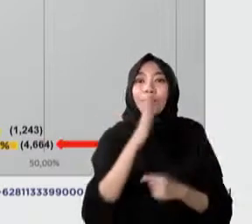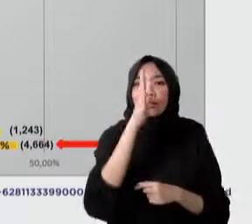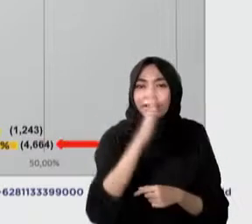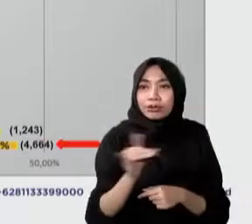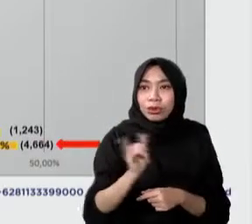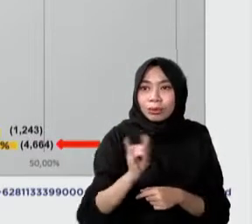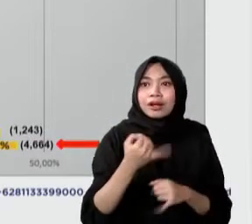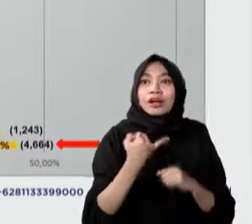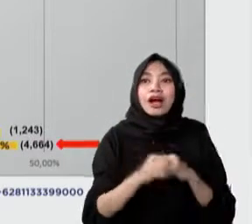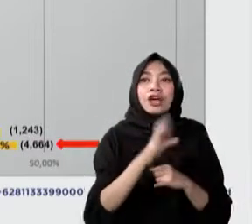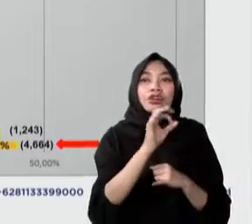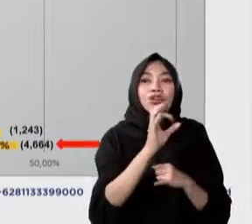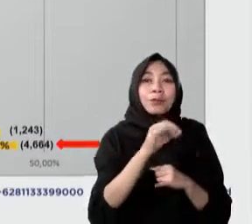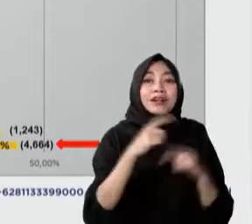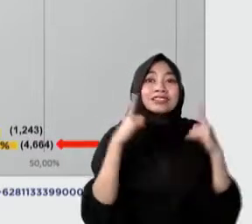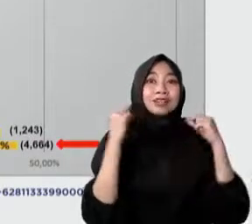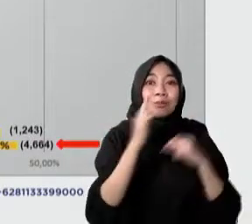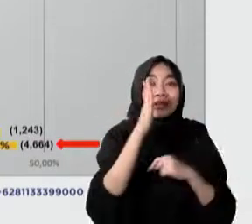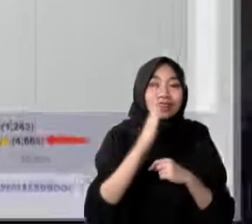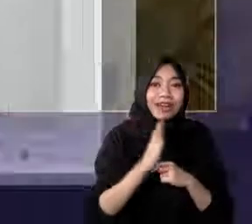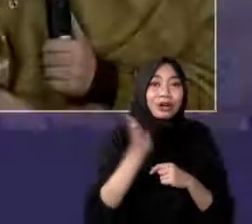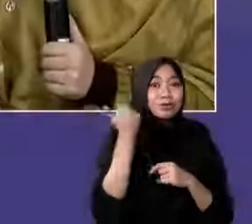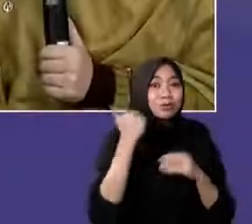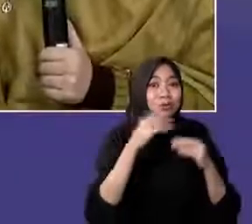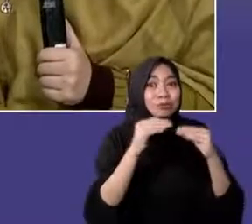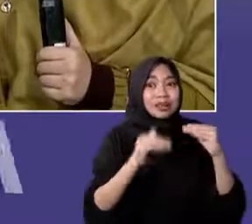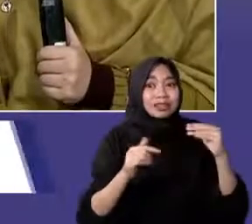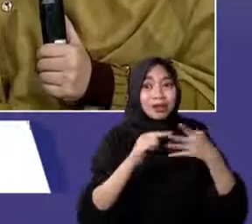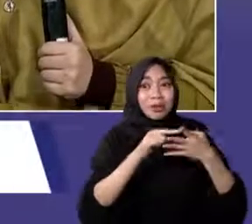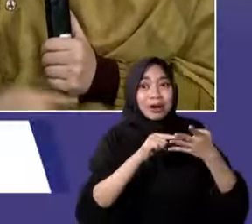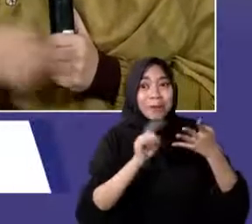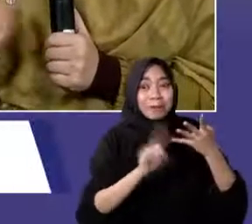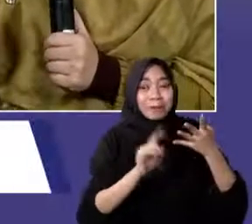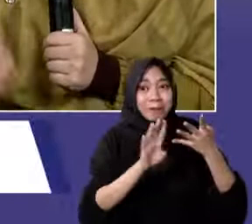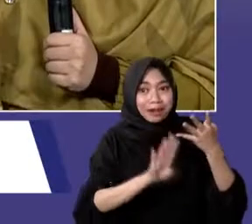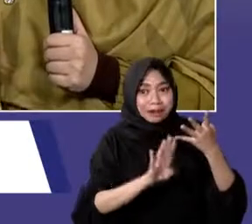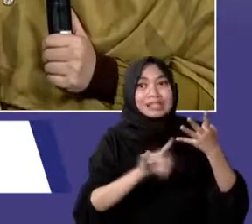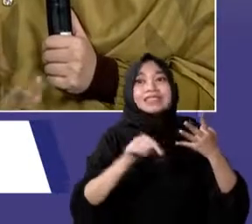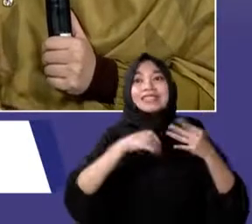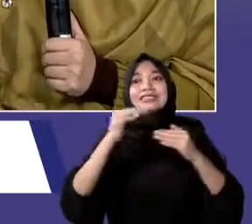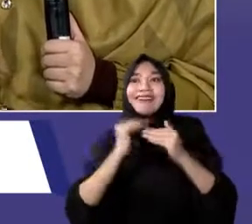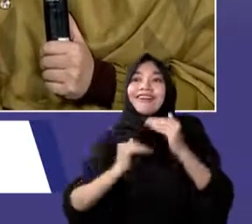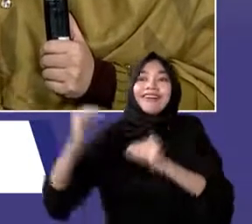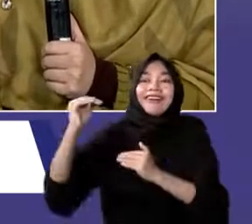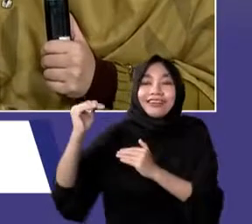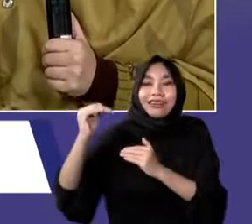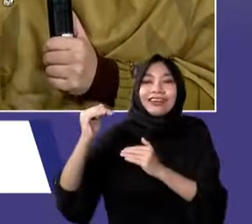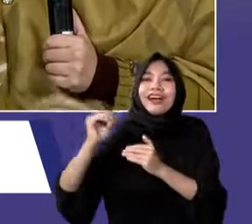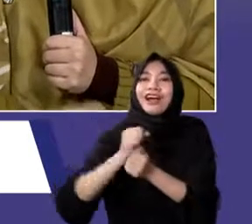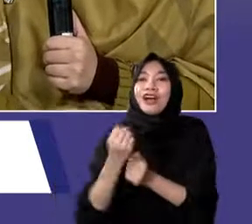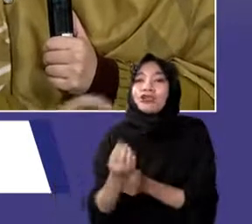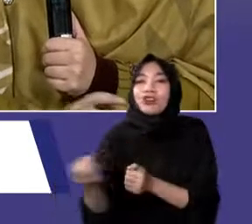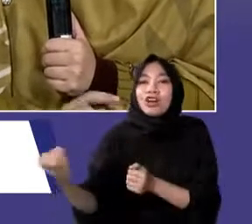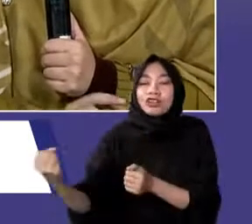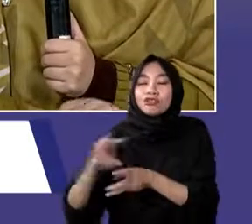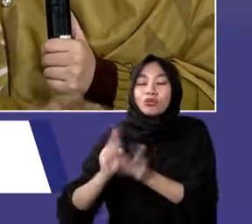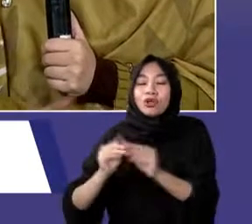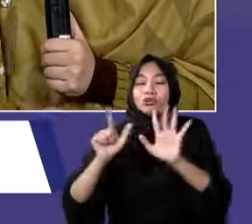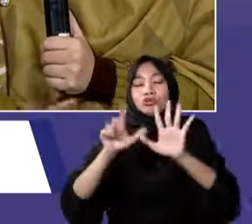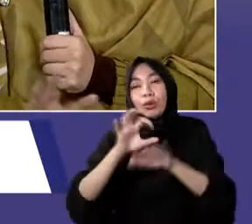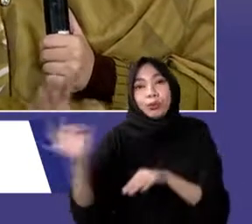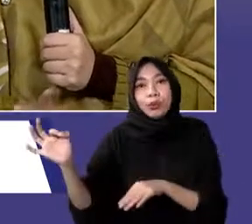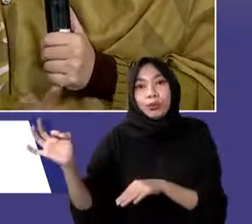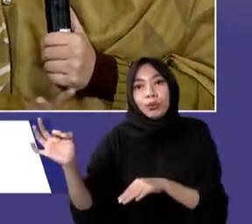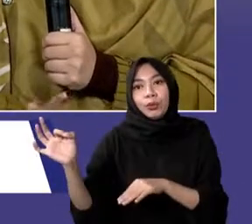Di akhir Oktober itu peringkat keempat, namun sekarang malah naik ke peringkat kedua di angka 7.000-an kasus aktifnya. Kemudian kalau kita